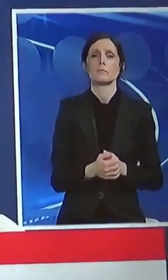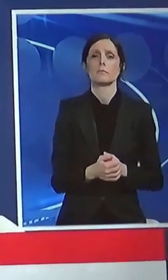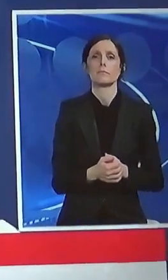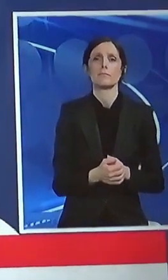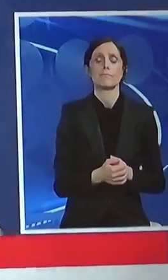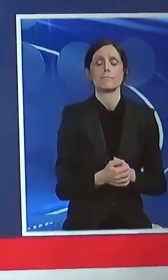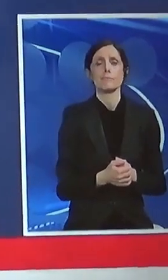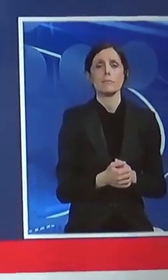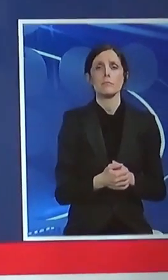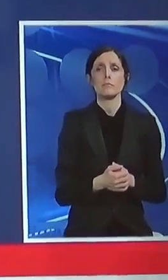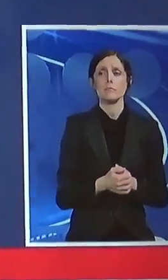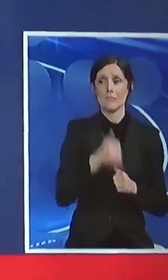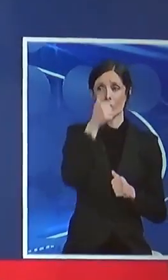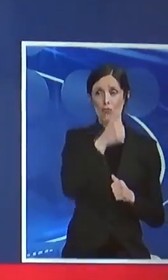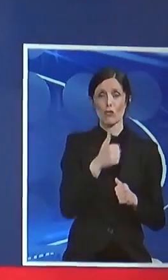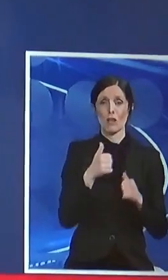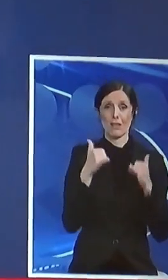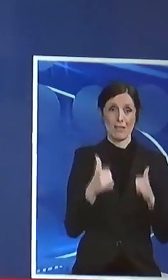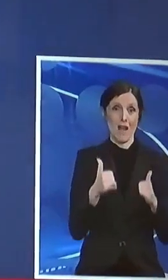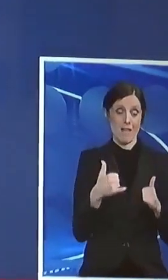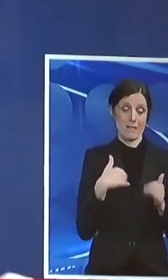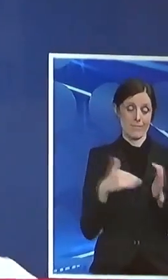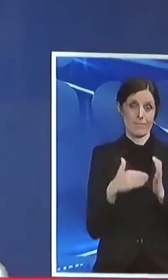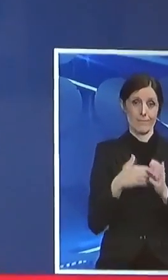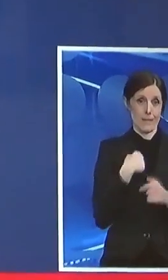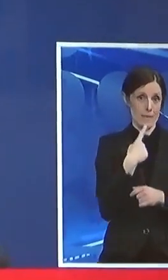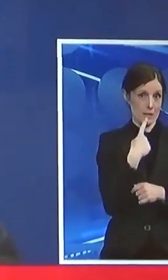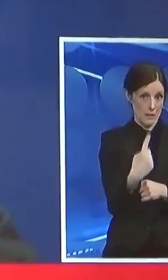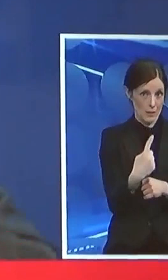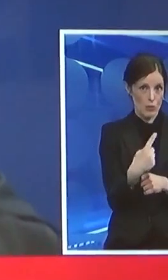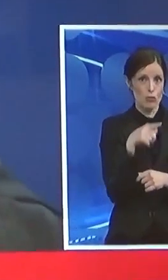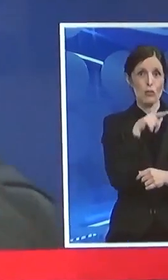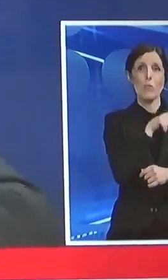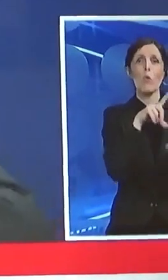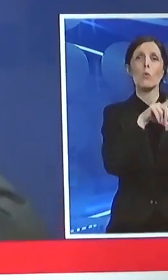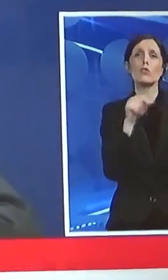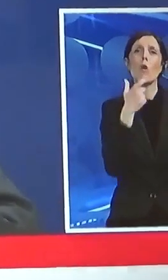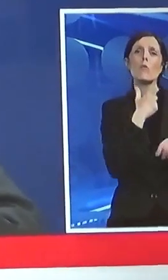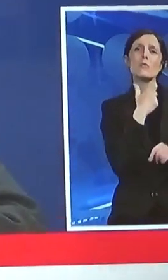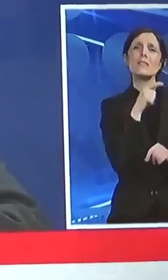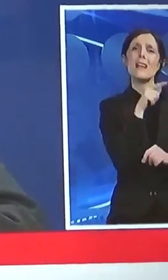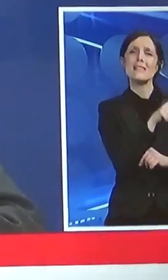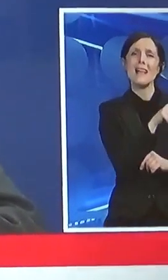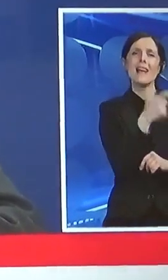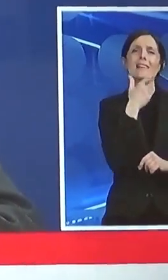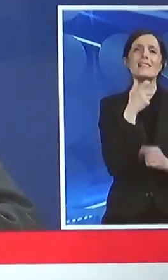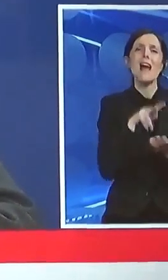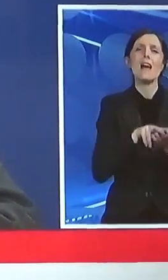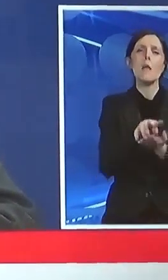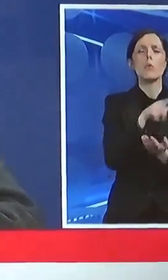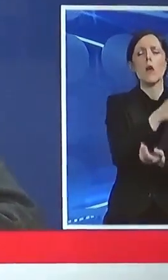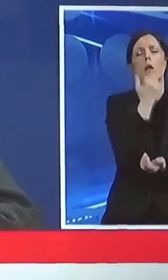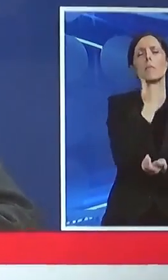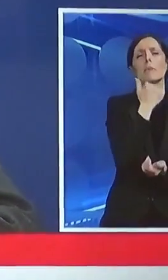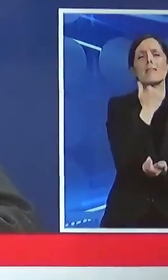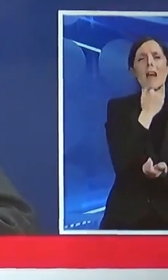Ono što danas treba da vam kažem, da je u staračkom domu stara pruga, to je privatni